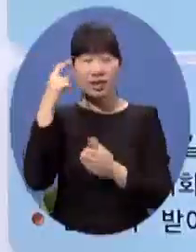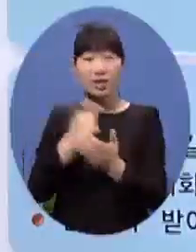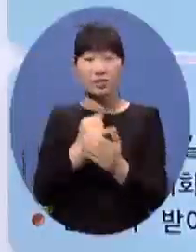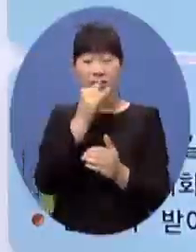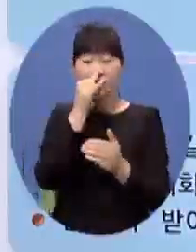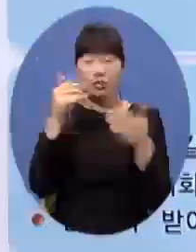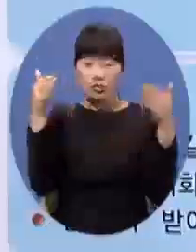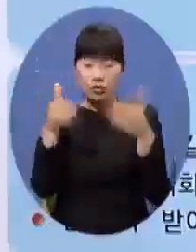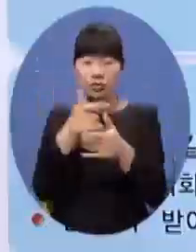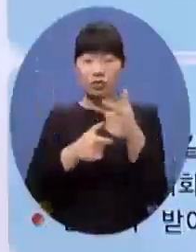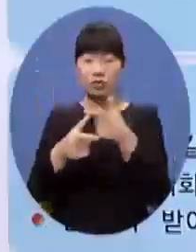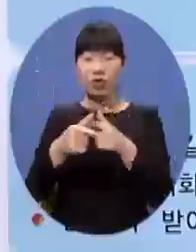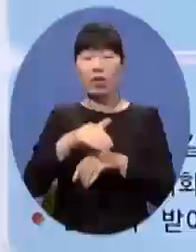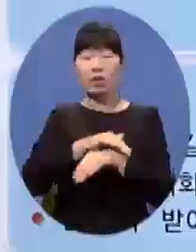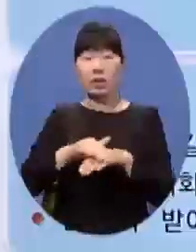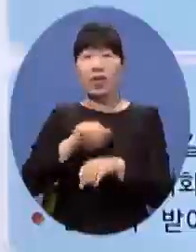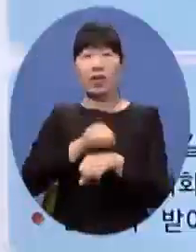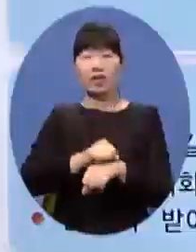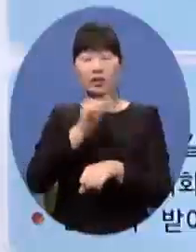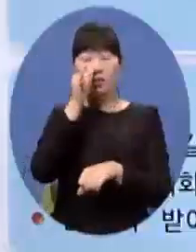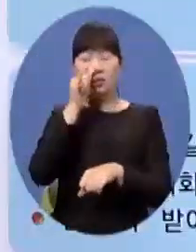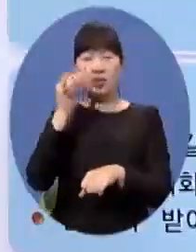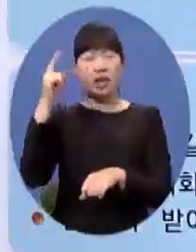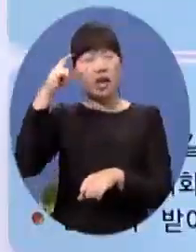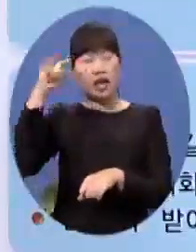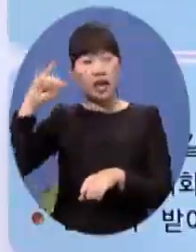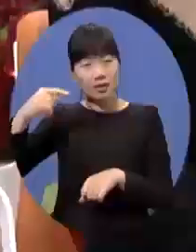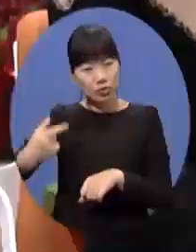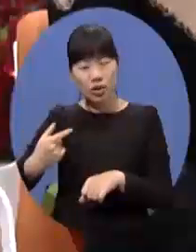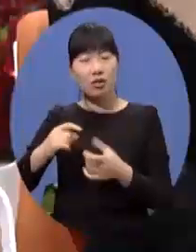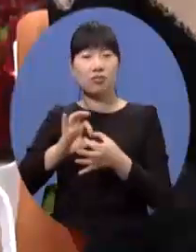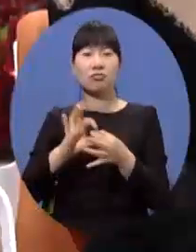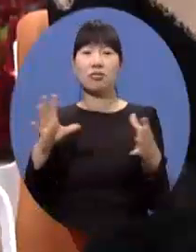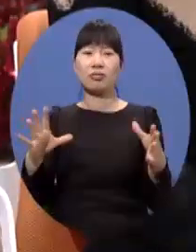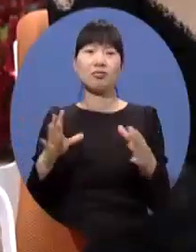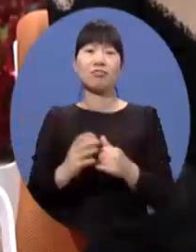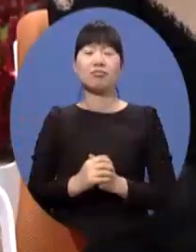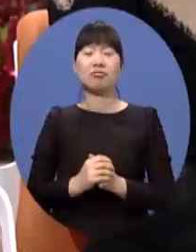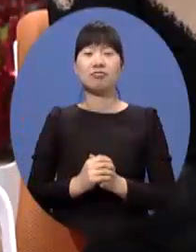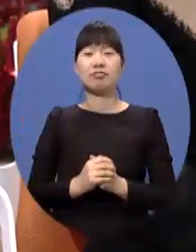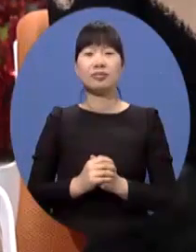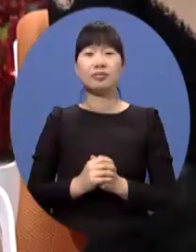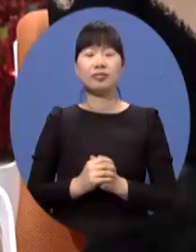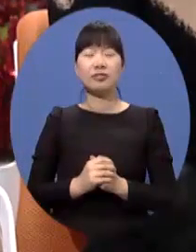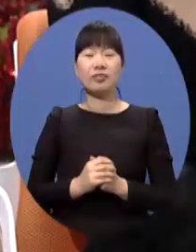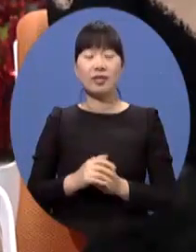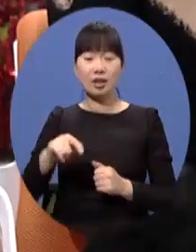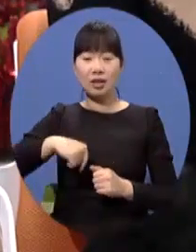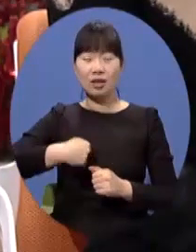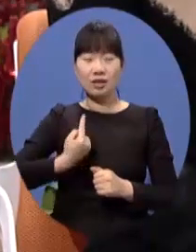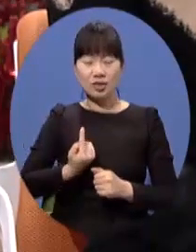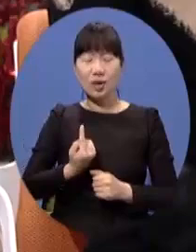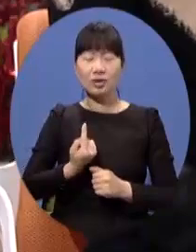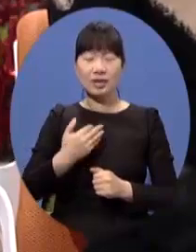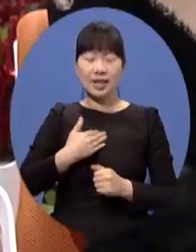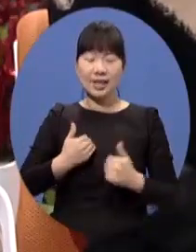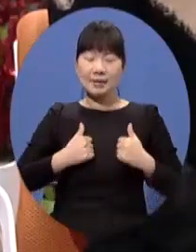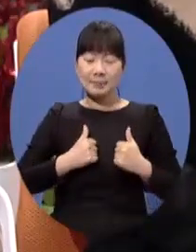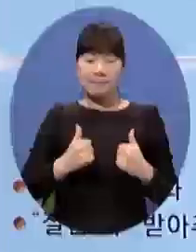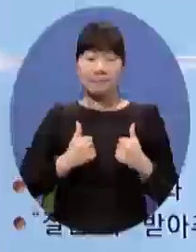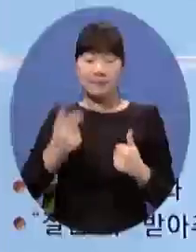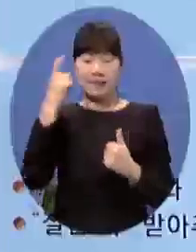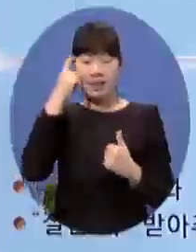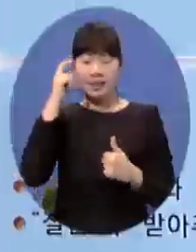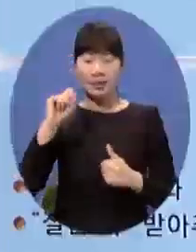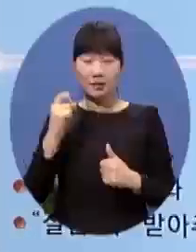주의 집중도 훨씬 좀 좋아지고 지능하고 상관없어요. 네, 훨씬 그것도 나아지고 그 다음에 스스로 아 내가 열심히 해야 되겠다